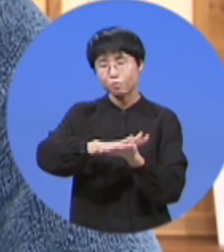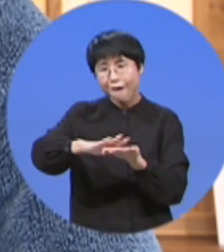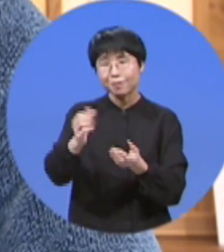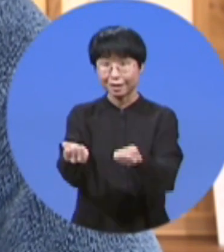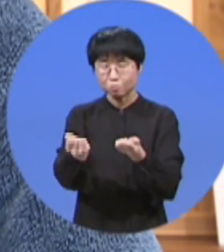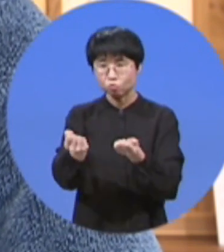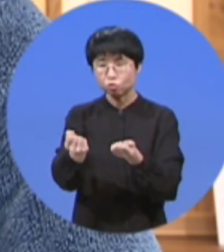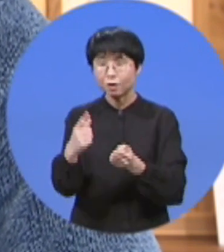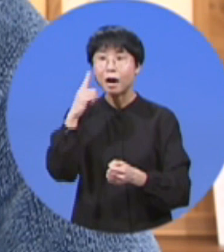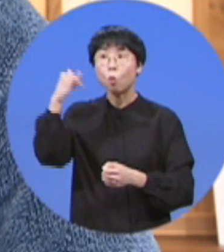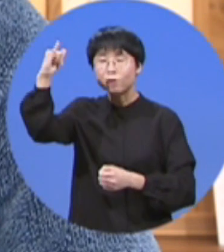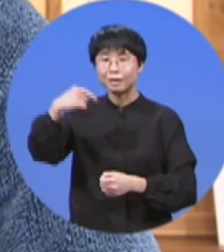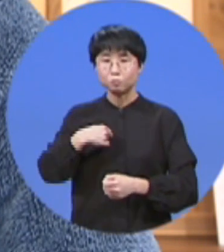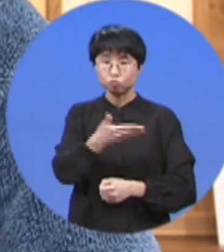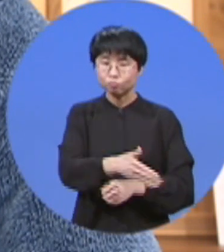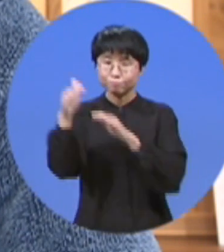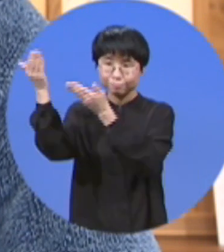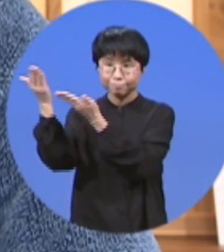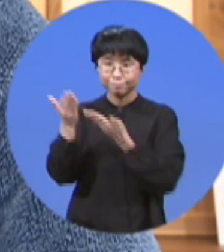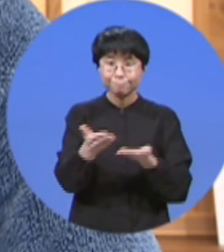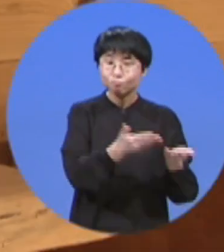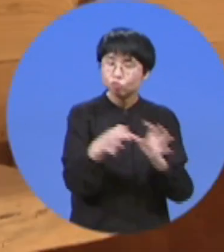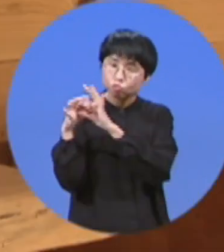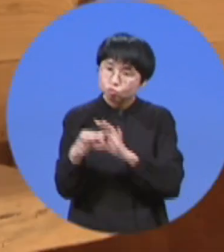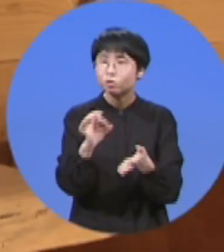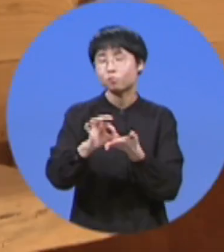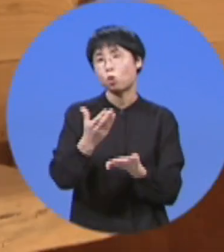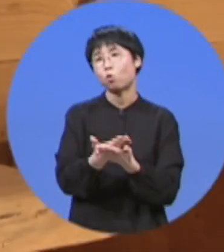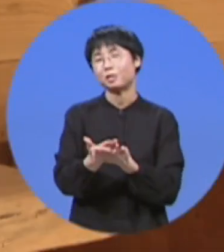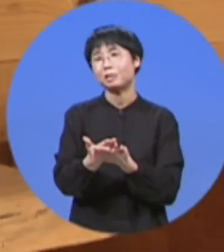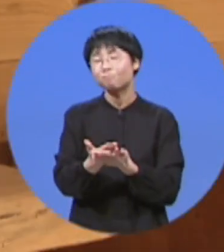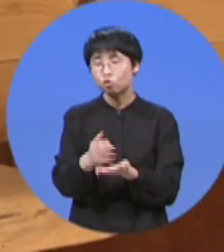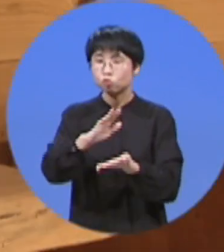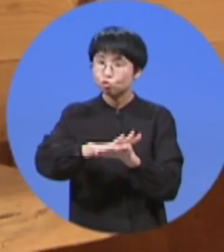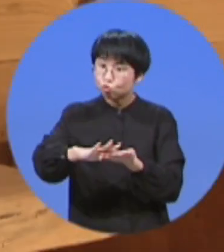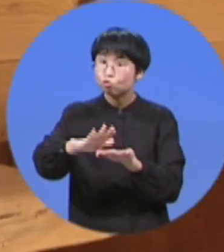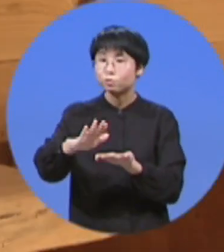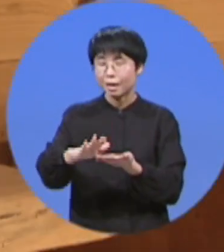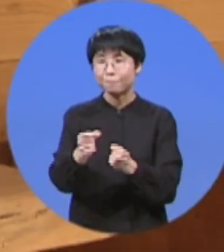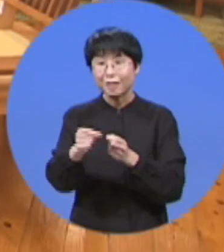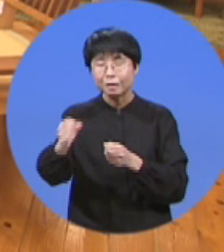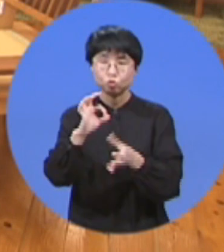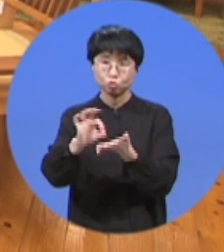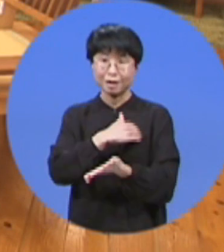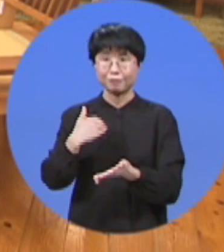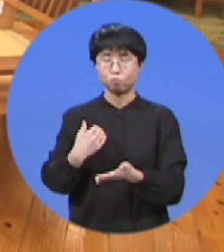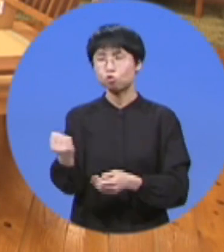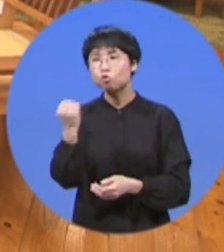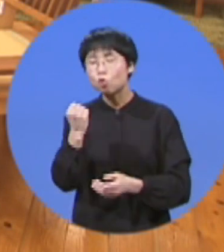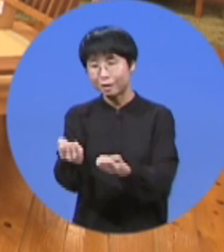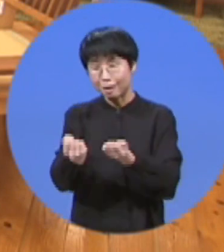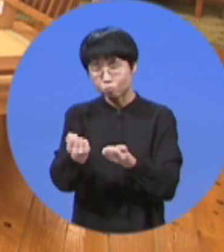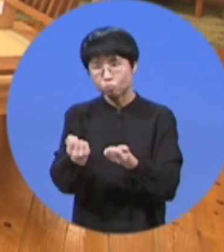こう世代を超えて使い続けていってもらえると思うので、美しくてでもこう長く使える丈夫な良さっていうのも